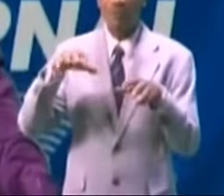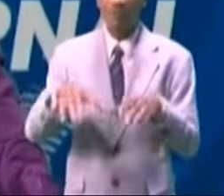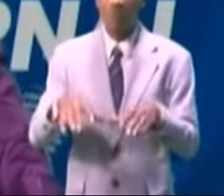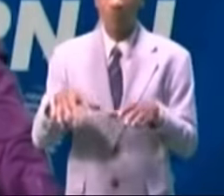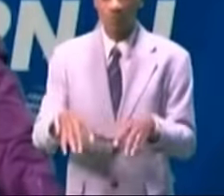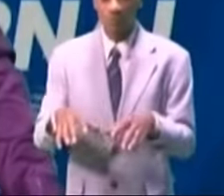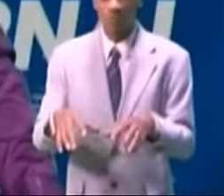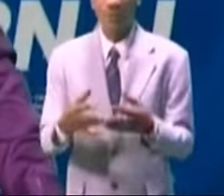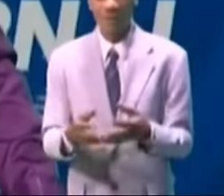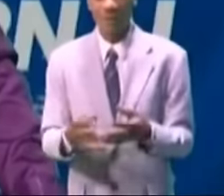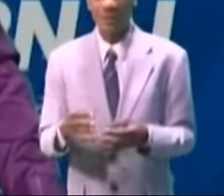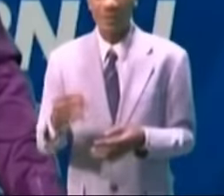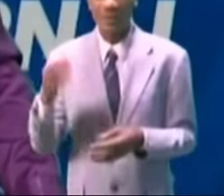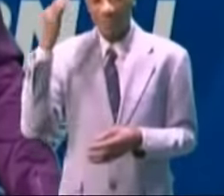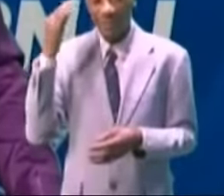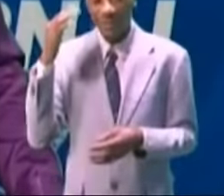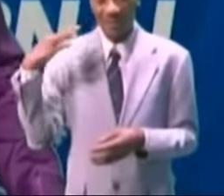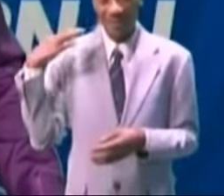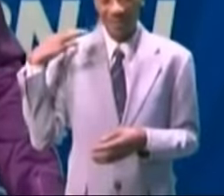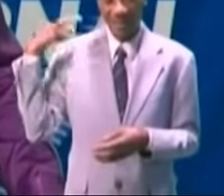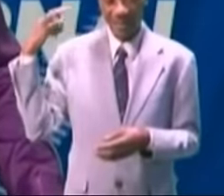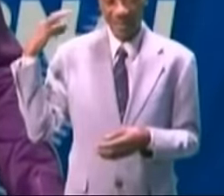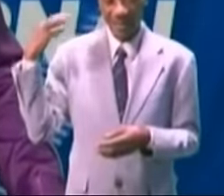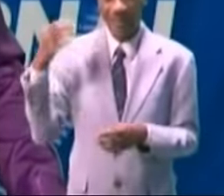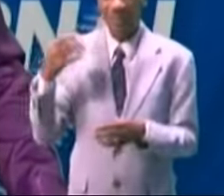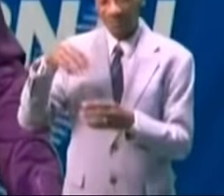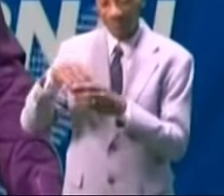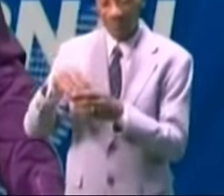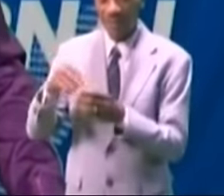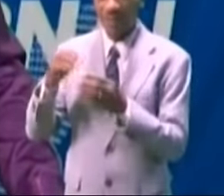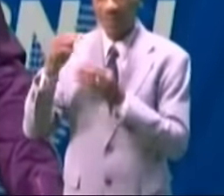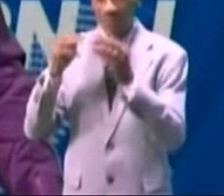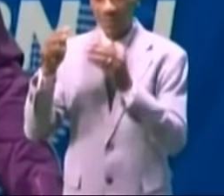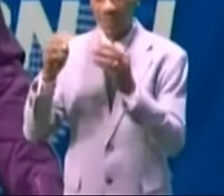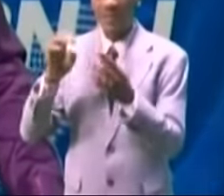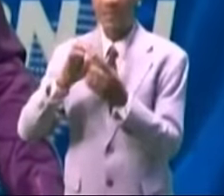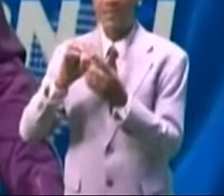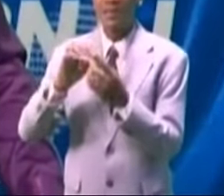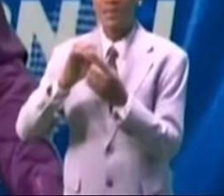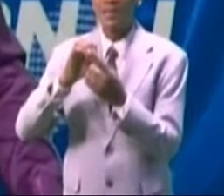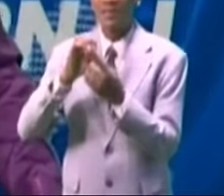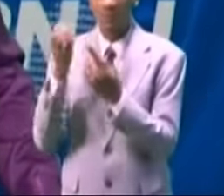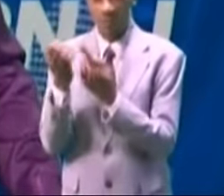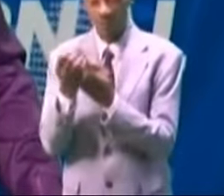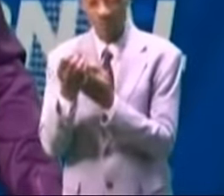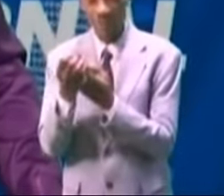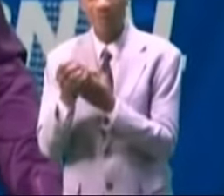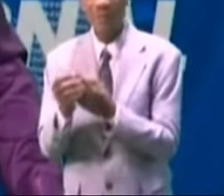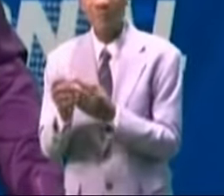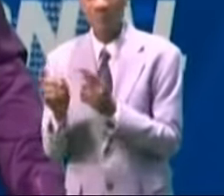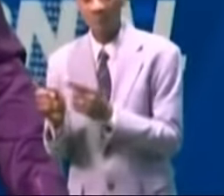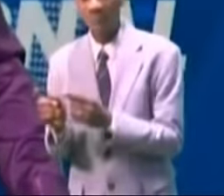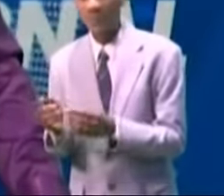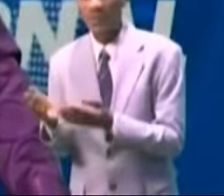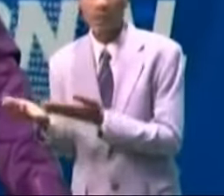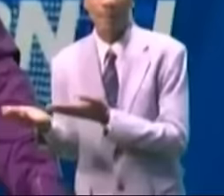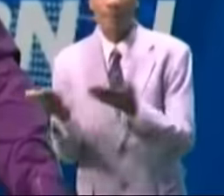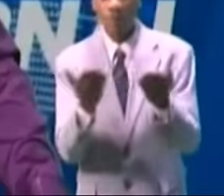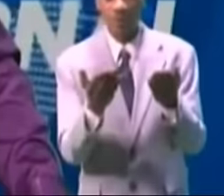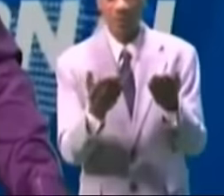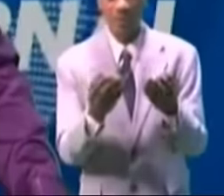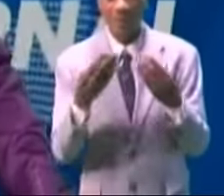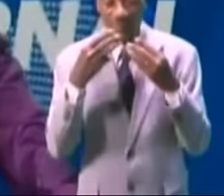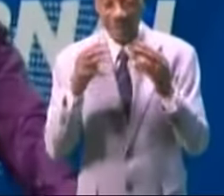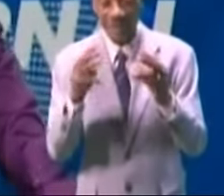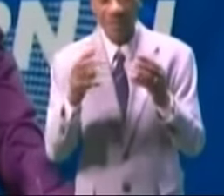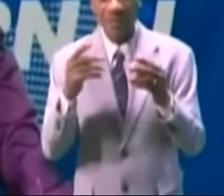ministre déléguée près du ministère de l'Environnement, Stéphanie Mbombo, porteuse d'un message du chef de l'État, Félix-Antoine Tshisekedi